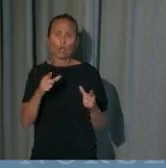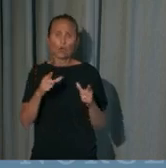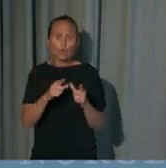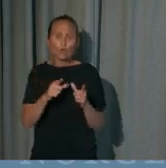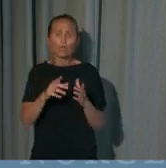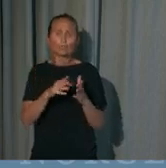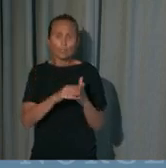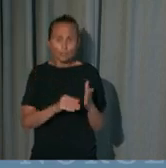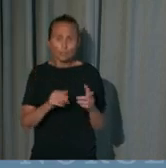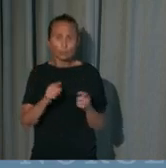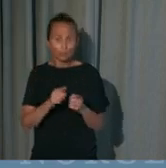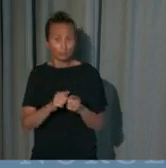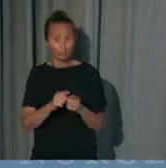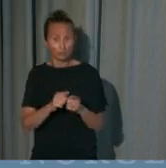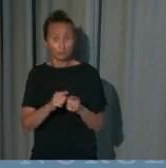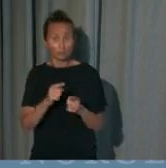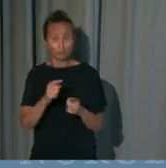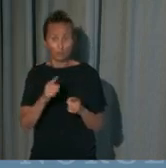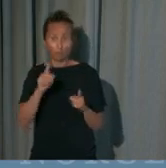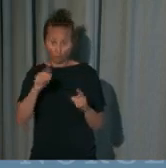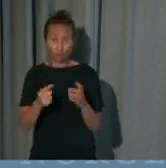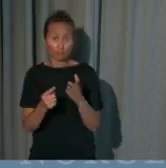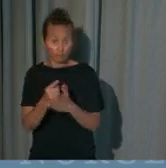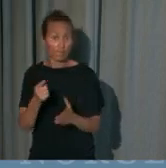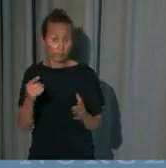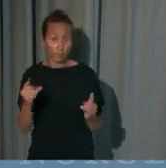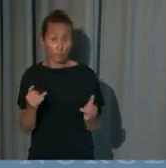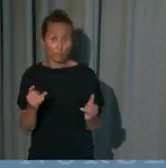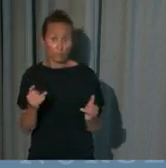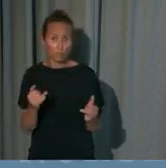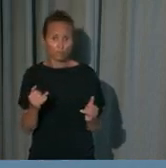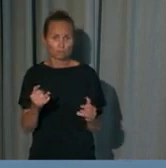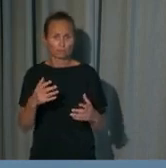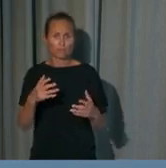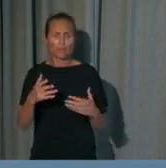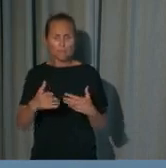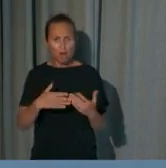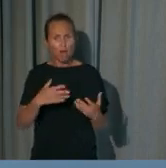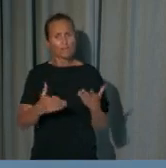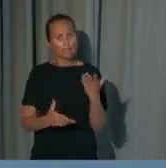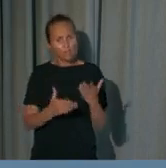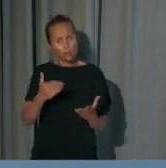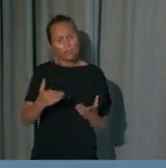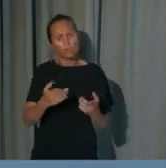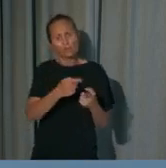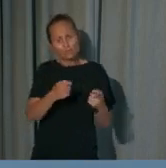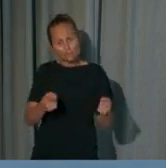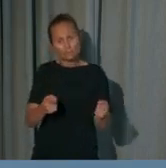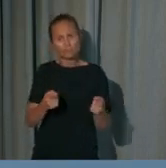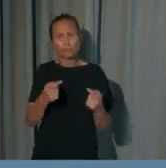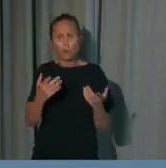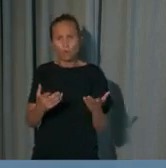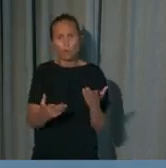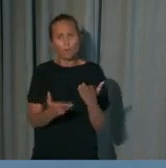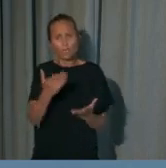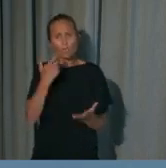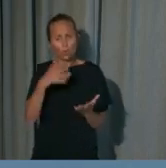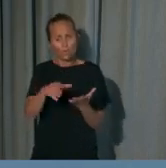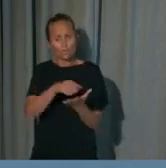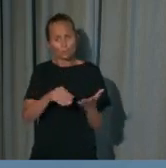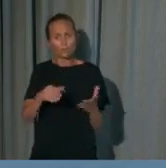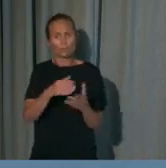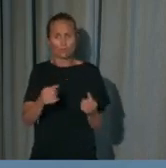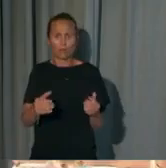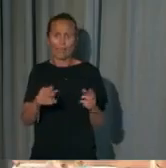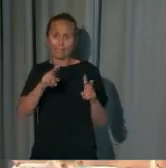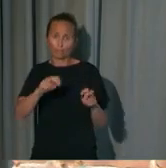så betyr det jo ikke det at det ikke kan skje. Men dette en faglig vurdering de gjør, og som de må få anledning til å kommentere når de har resultatet fra